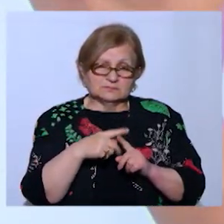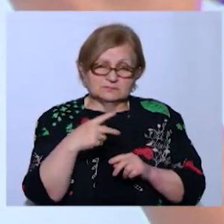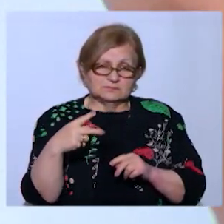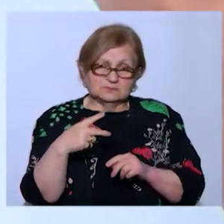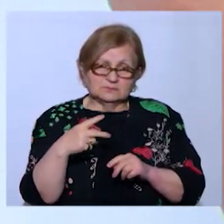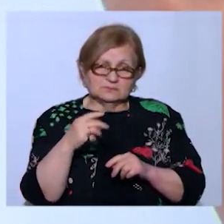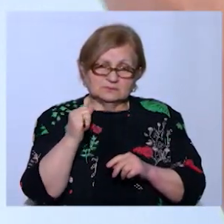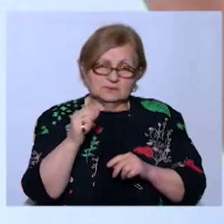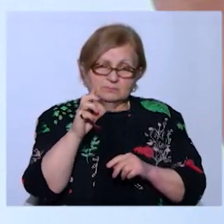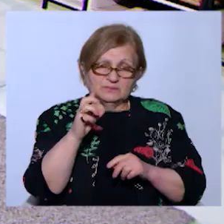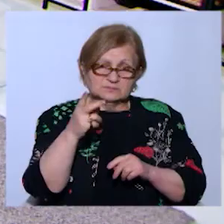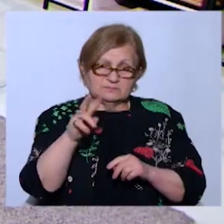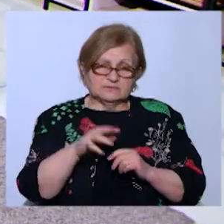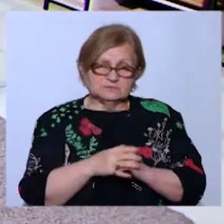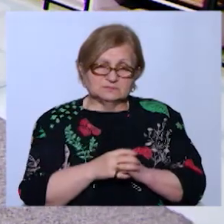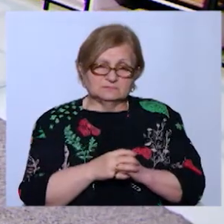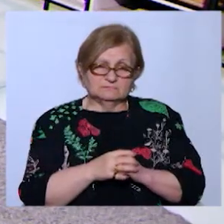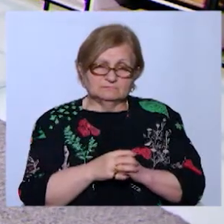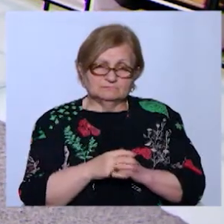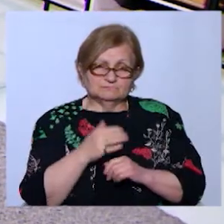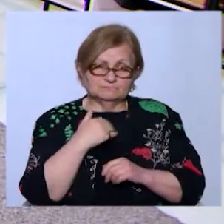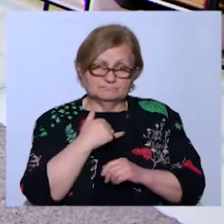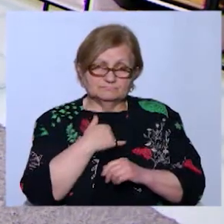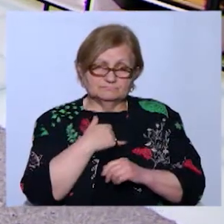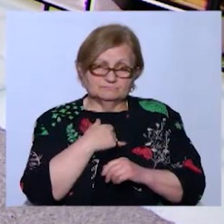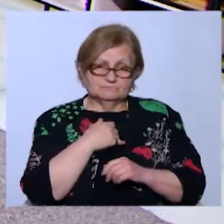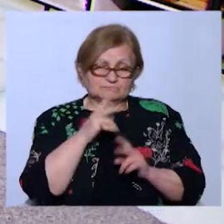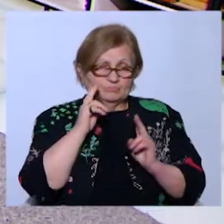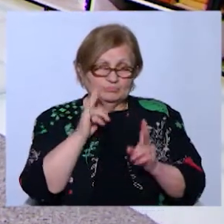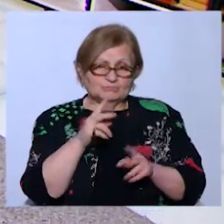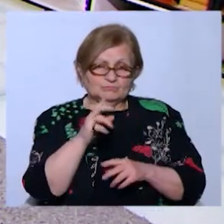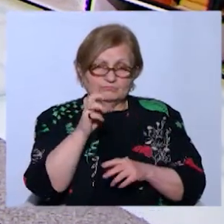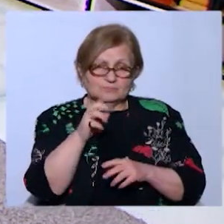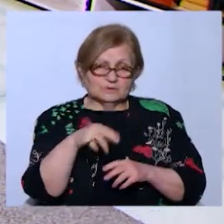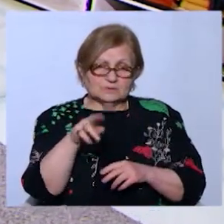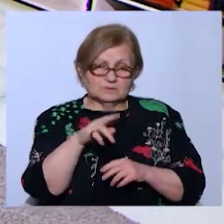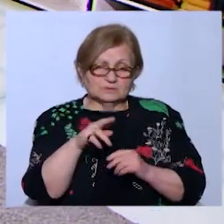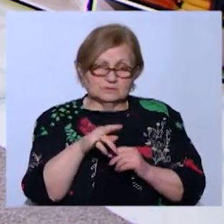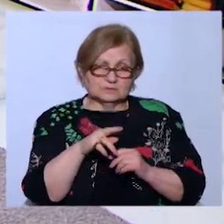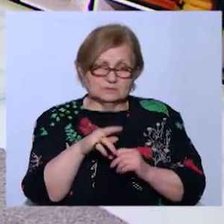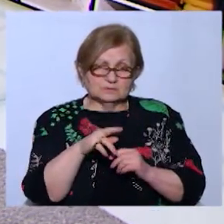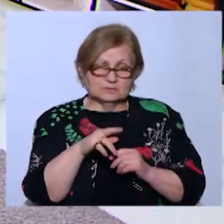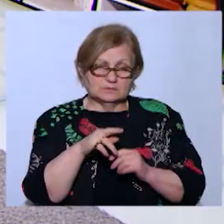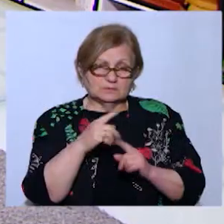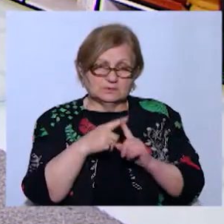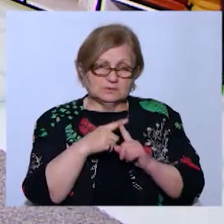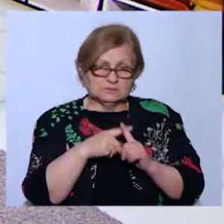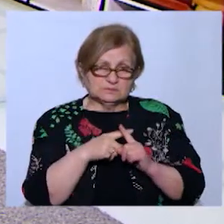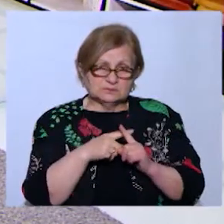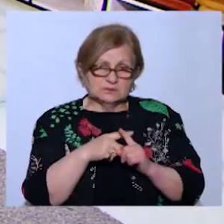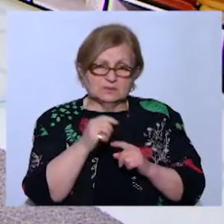უდრიდეს AB-ს კვადრატს. ჩვენ რადგან BD არ ვიცით, შემოვიტანოთ აღნიშნარი X-ი. ესე იგი